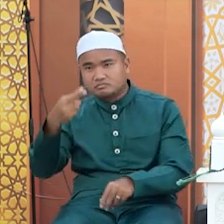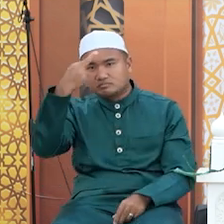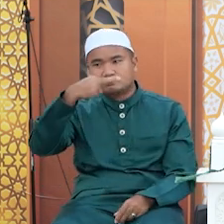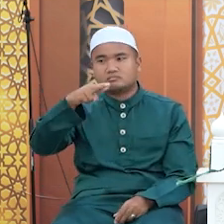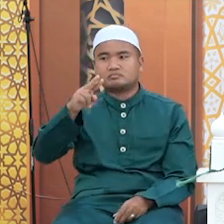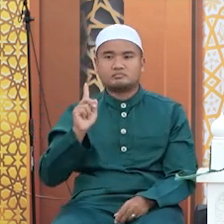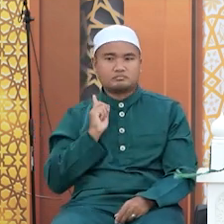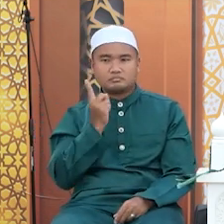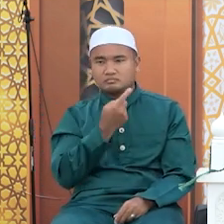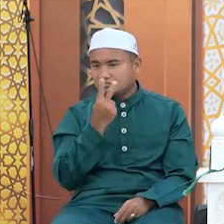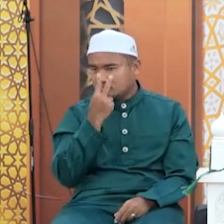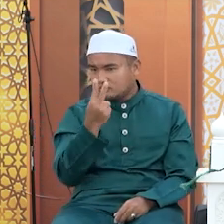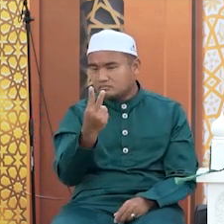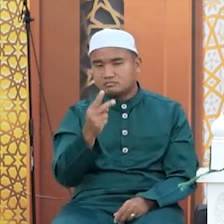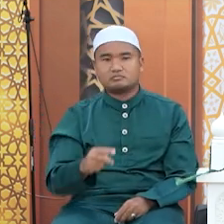kita akan tengok